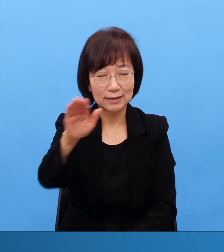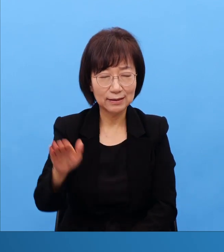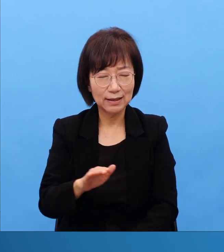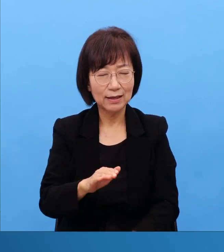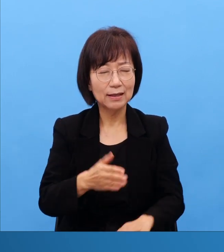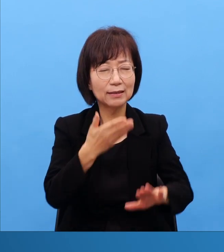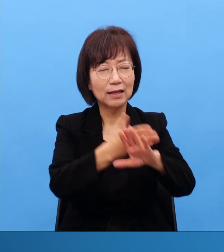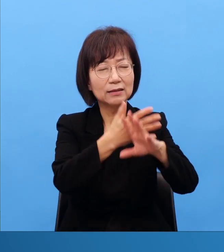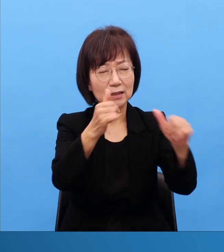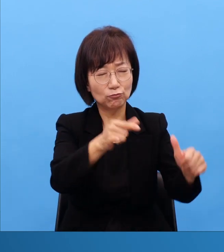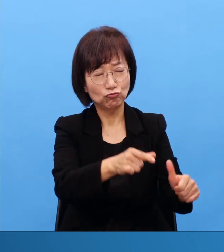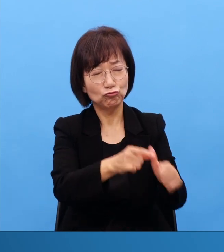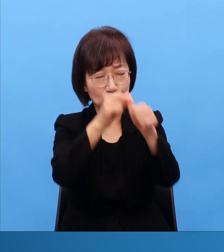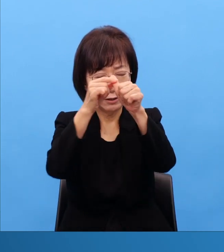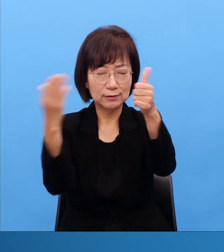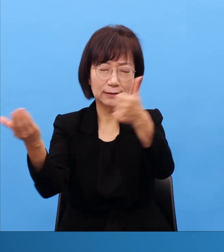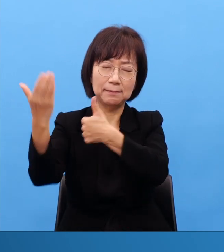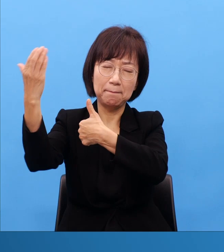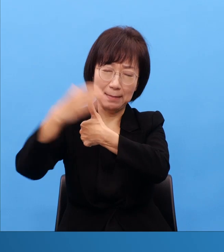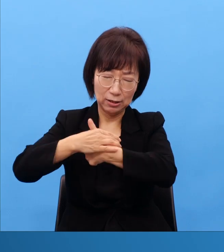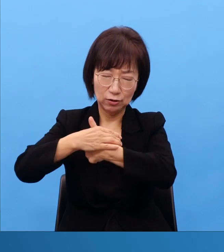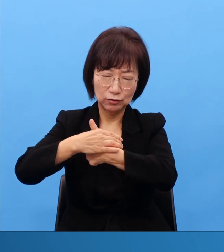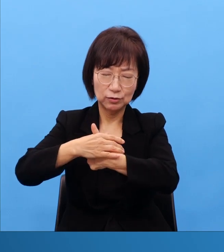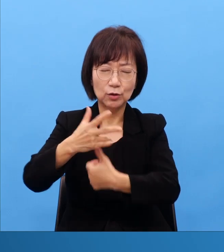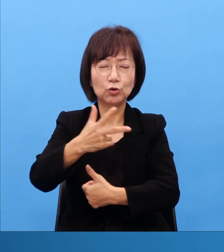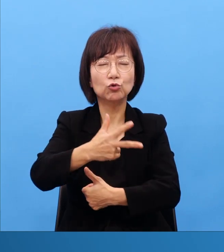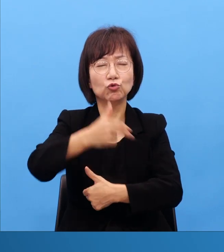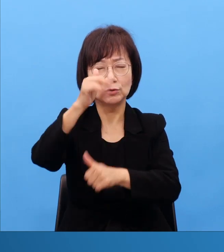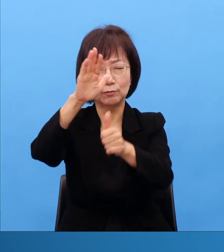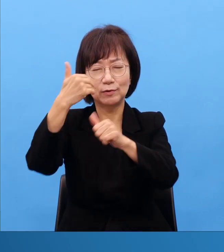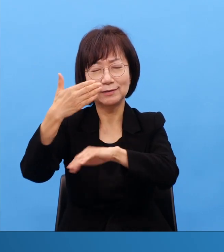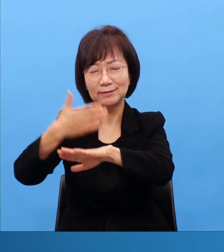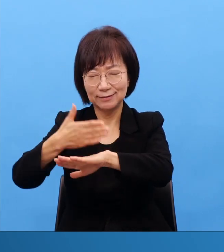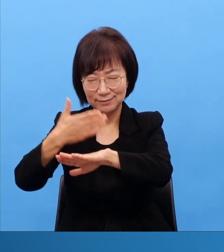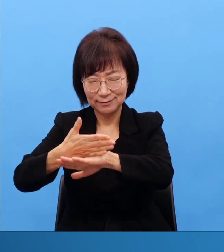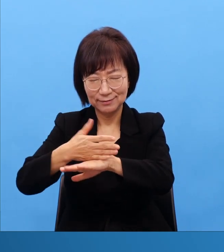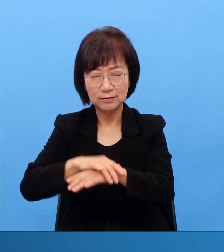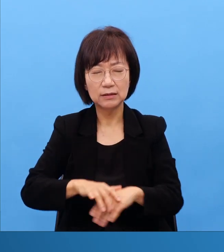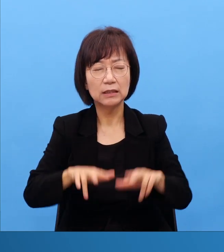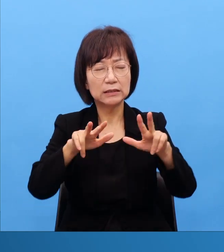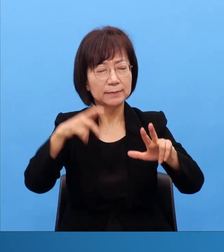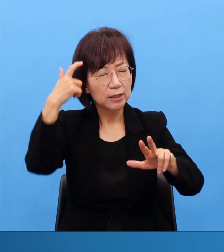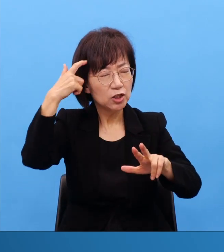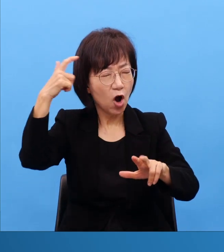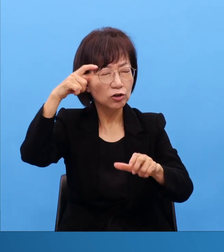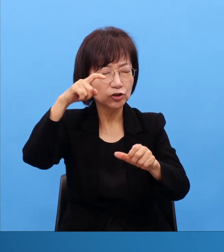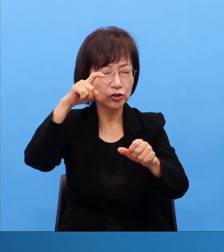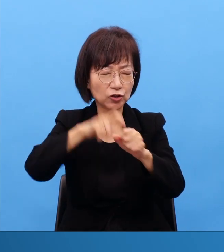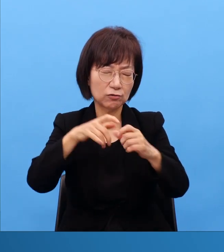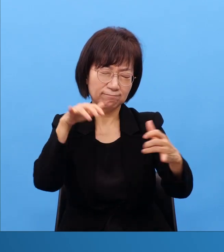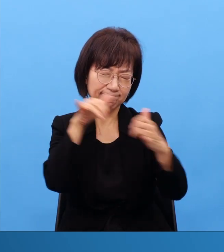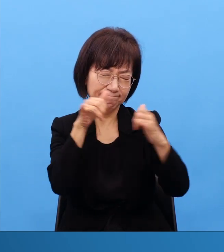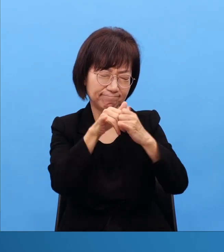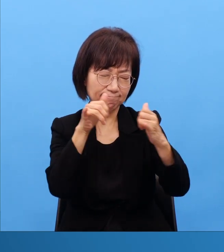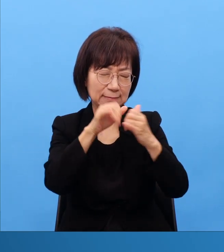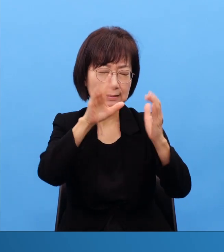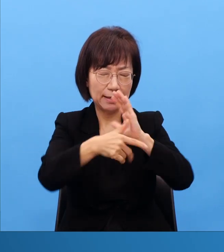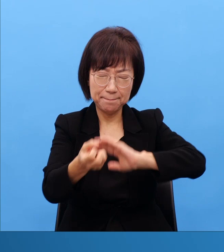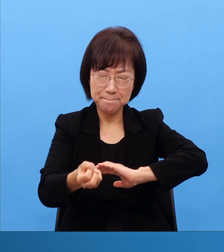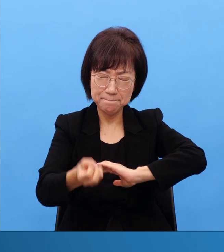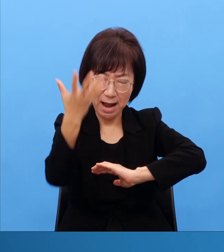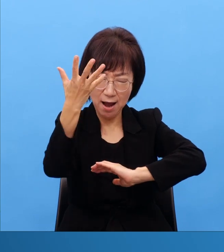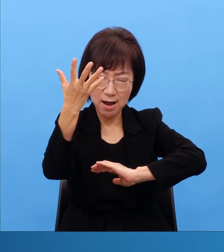We thank you for calling us as main figure to save others. 지금이 사실 영적 전쟁인데 그 이기는 주역으로 부르심을 감사드립니다. There's a